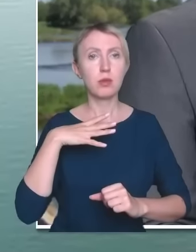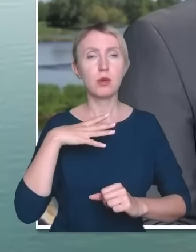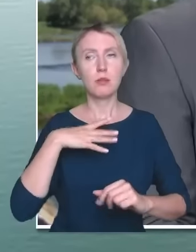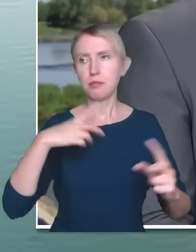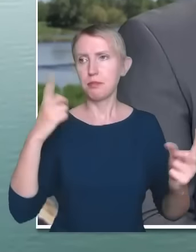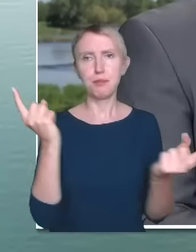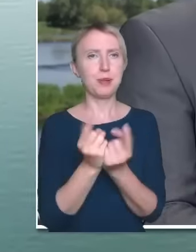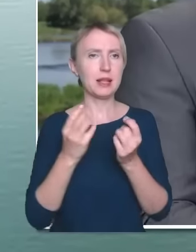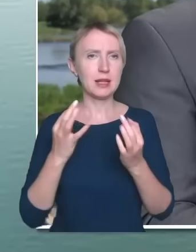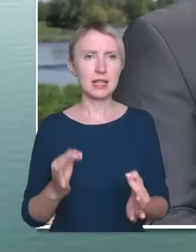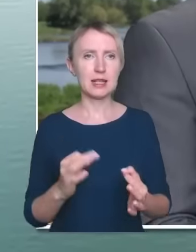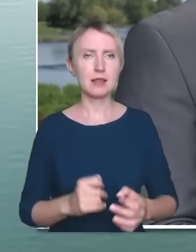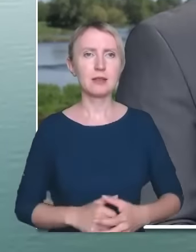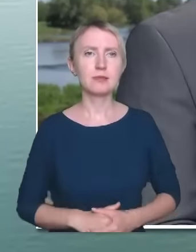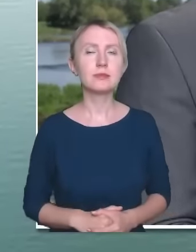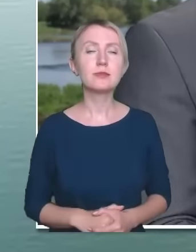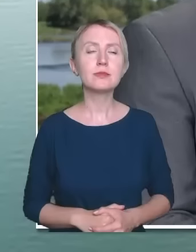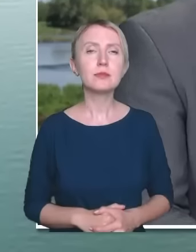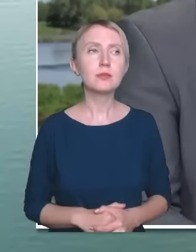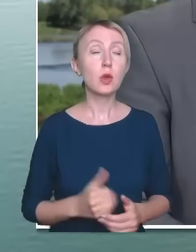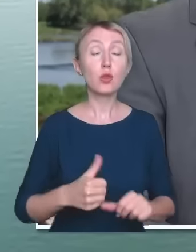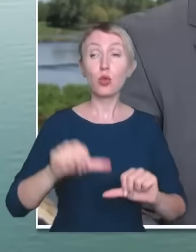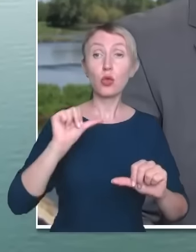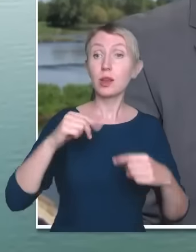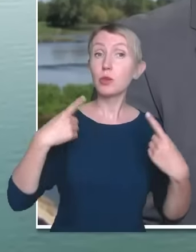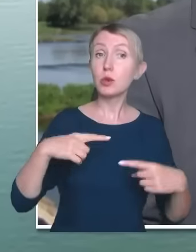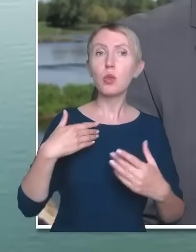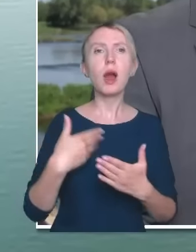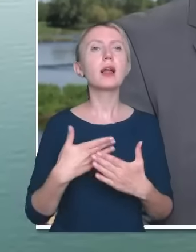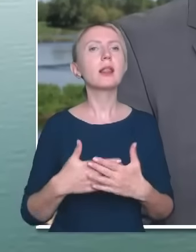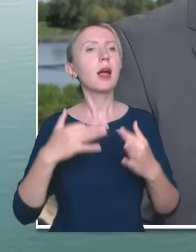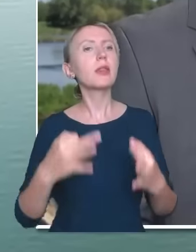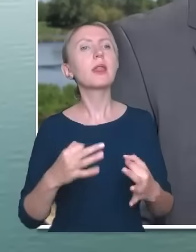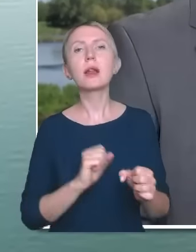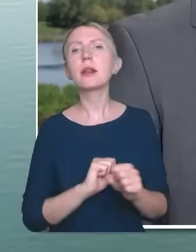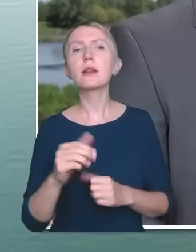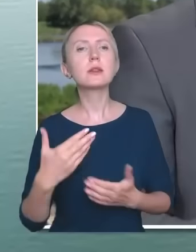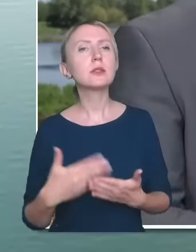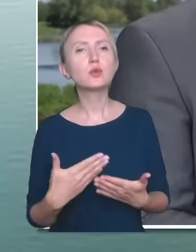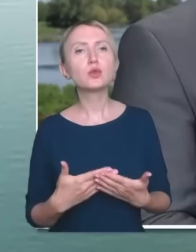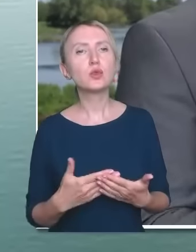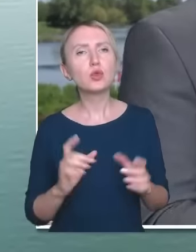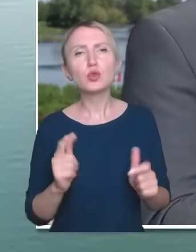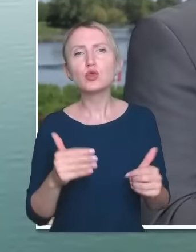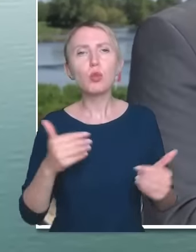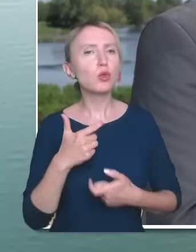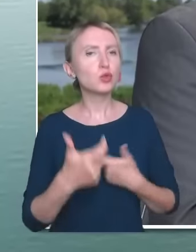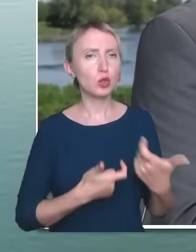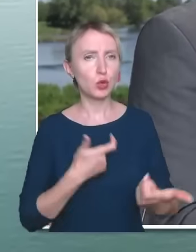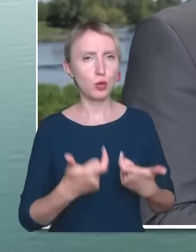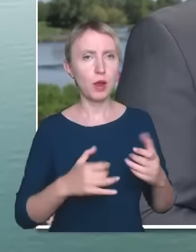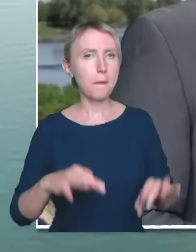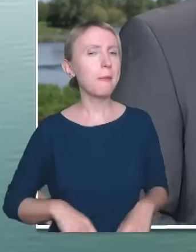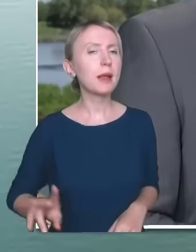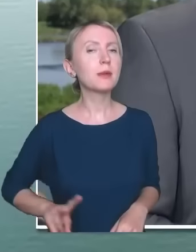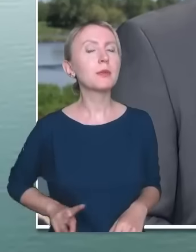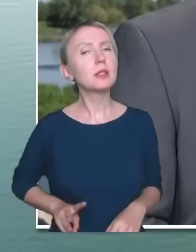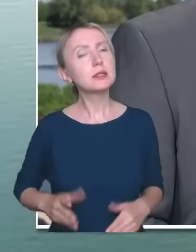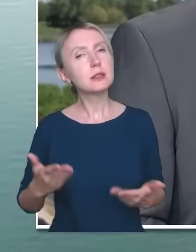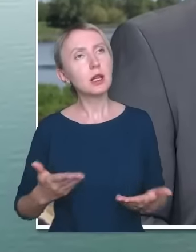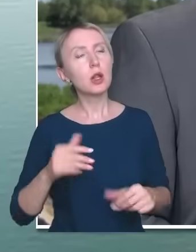sama, to się nie zdarzyło? Dlaczego się zdarzyło teraz i co można zrobić? Panie minister, to zacznijmy od